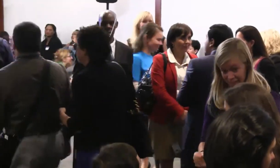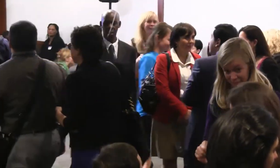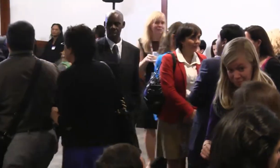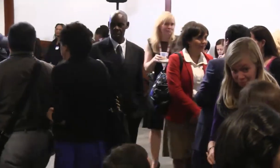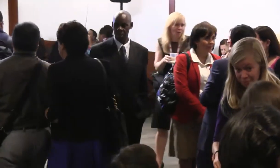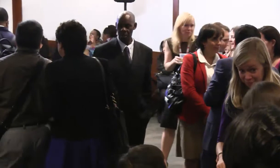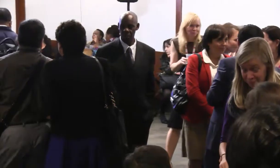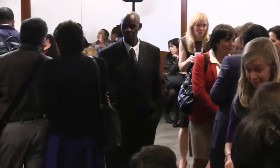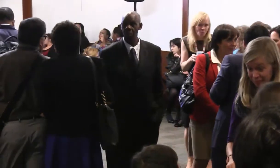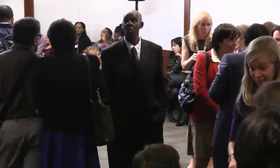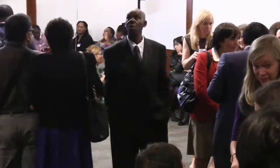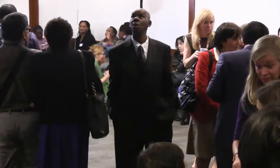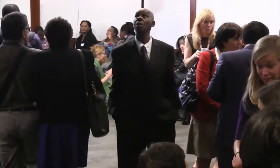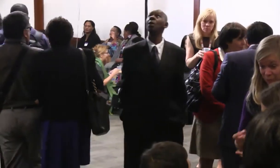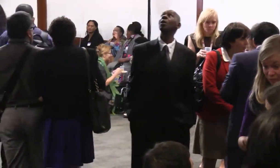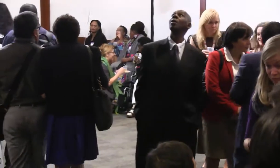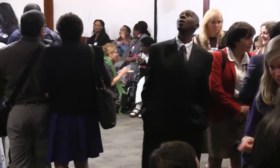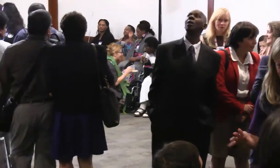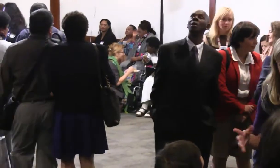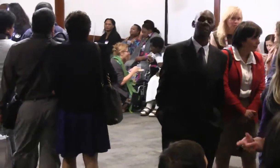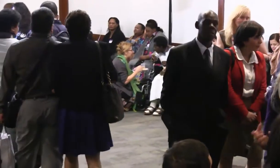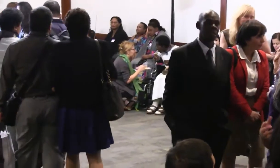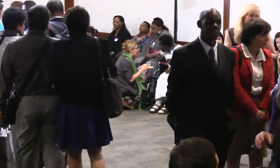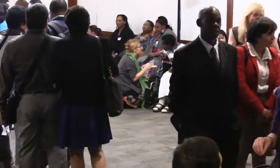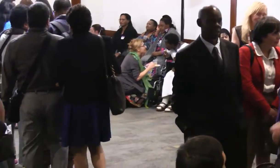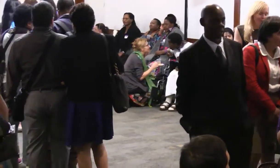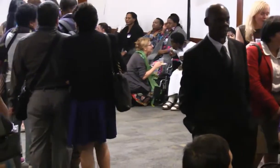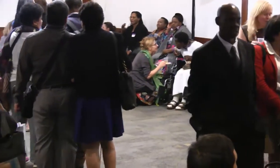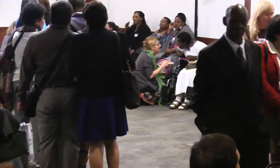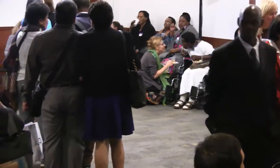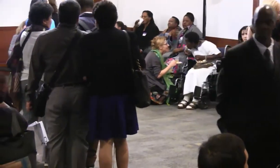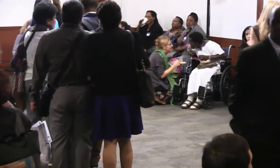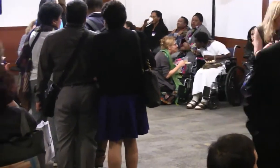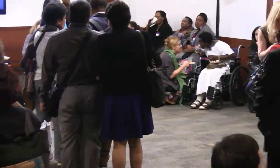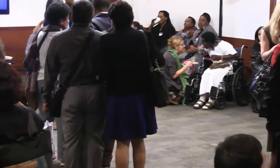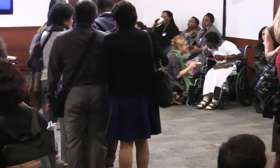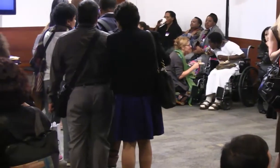àṣà yìí ló máa fàyà mọ́ wa lára.